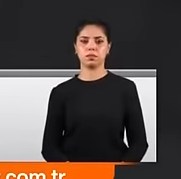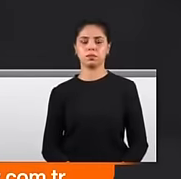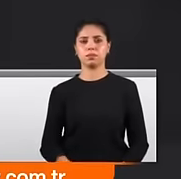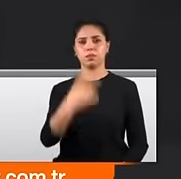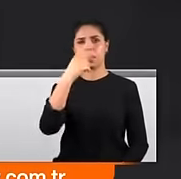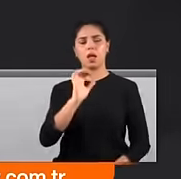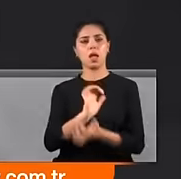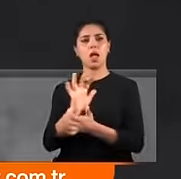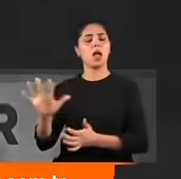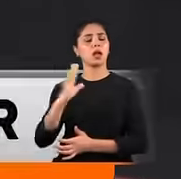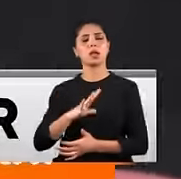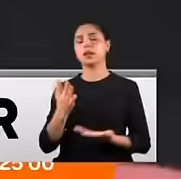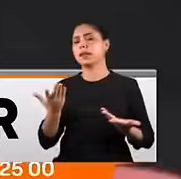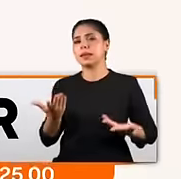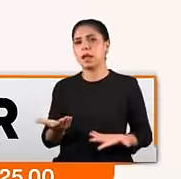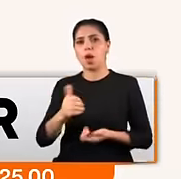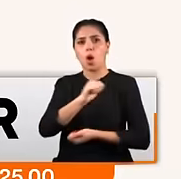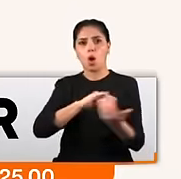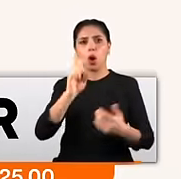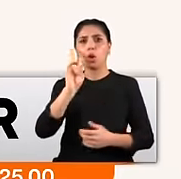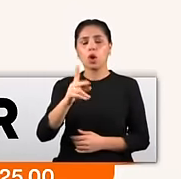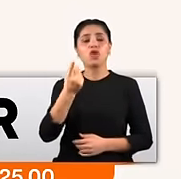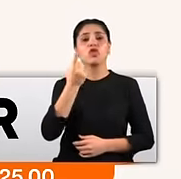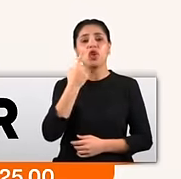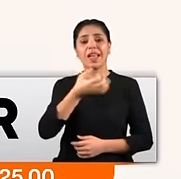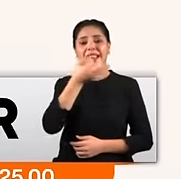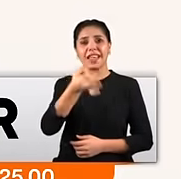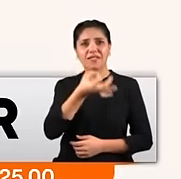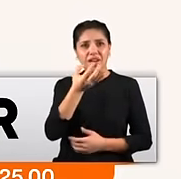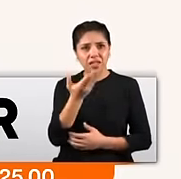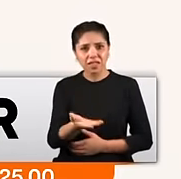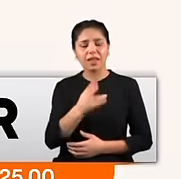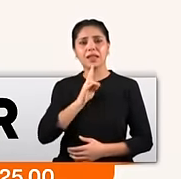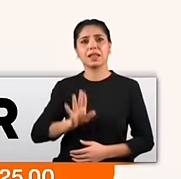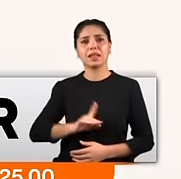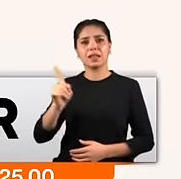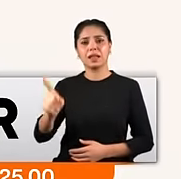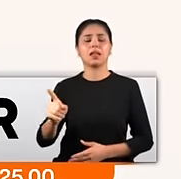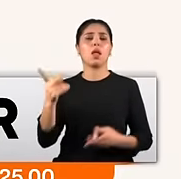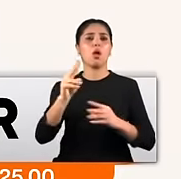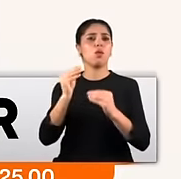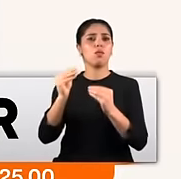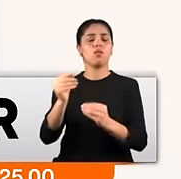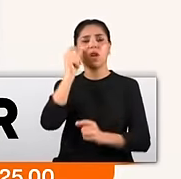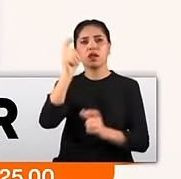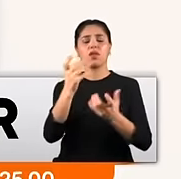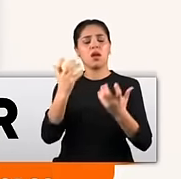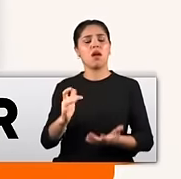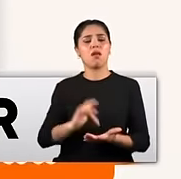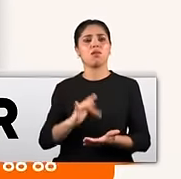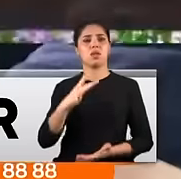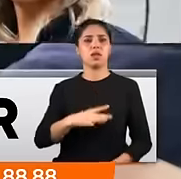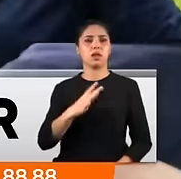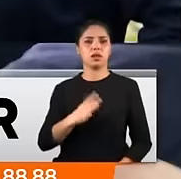yaşlı ailenin tek bir isteği var. Olayı gören tanıkların ifade vermesi ve kızlarını hayattan koparanların en ağır cezayı